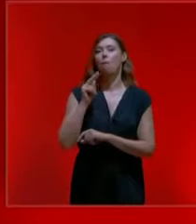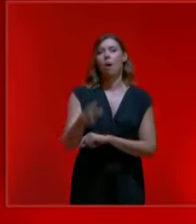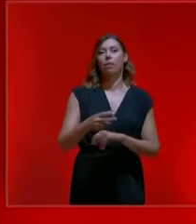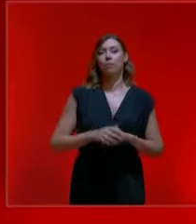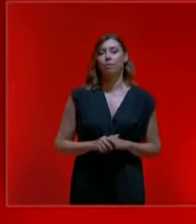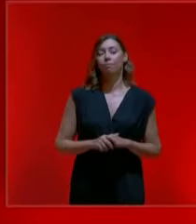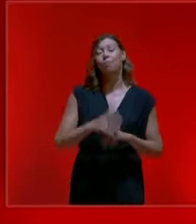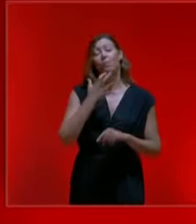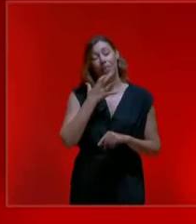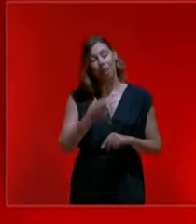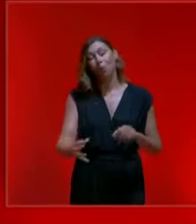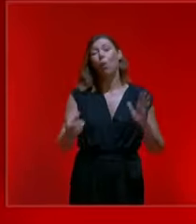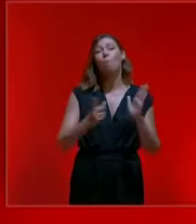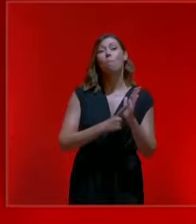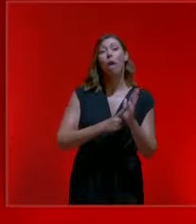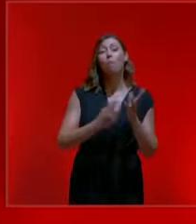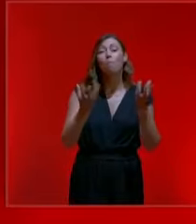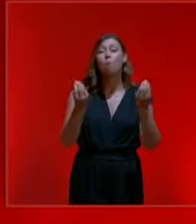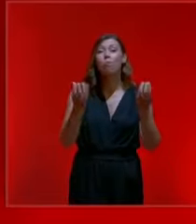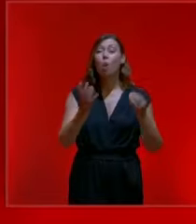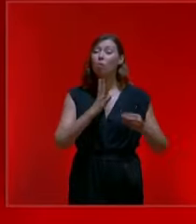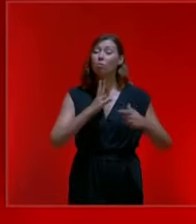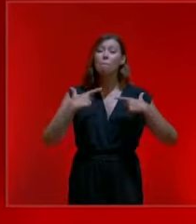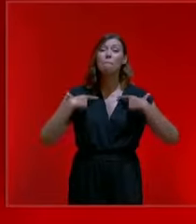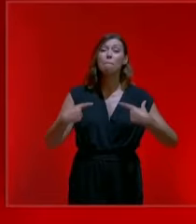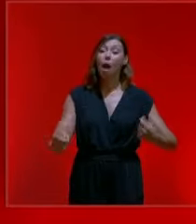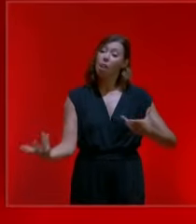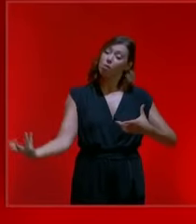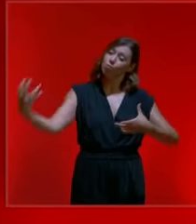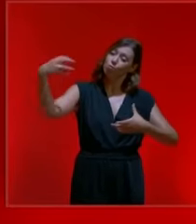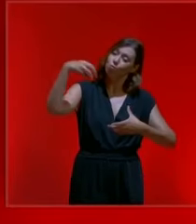αυτή τη συνάντηση πρέπει να τη διαφυλάξουμε ως κόρη οφθαλμού.